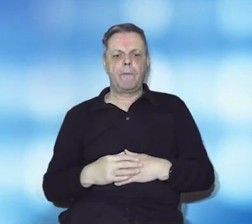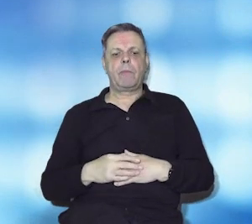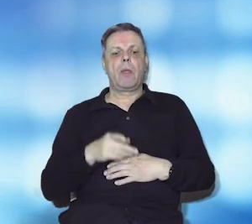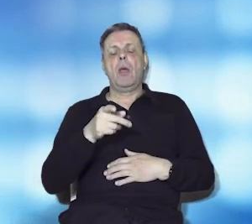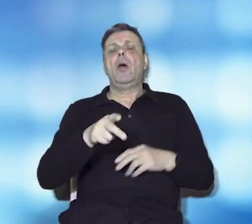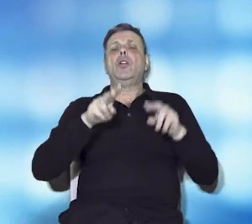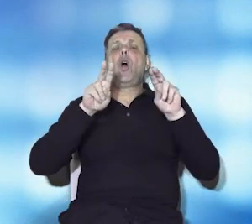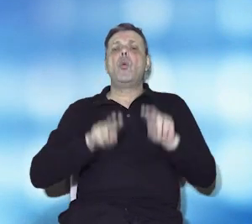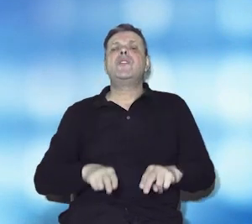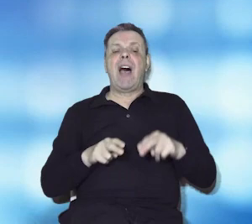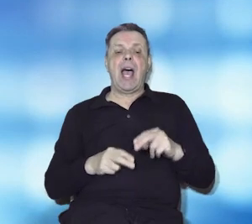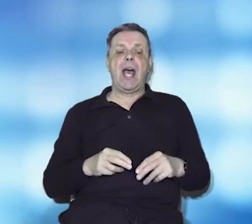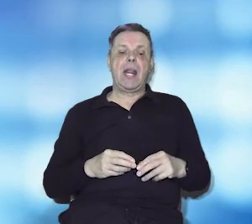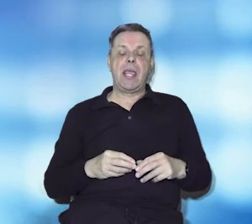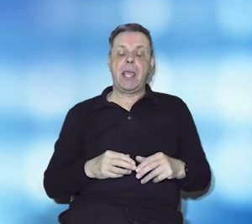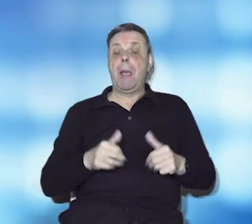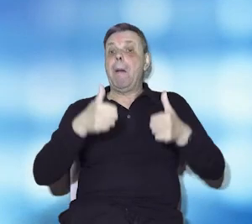zapravo model